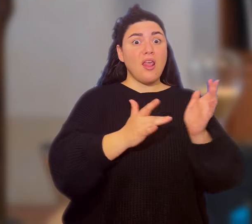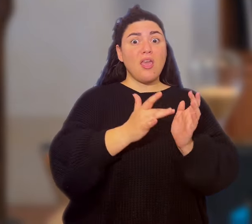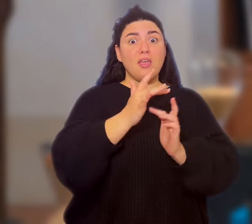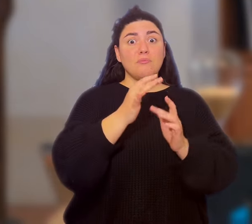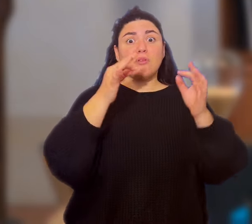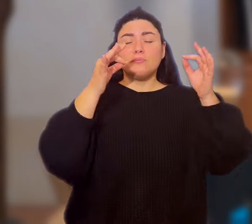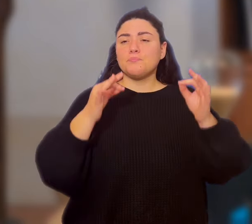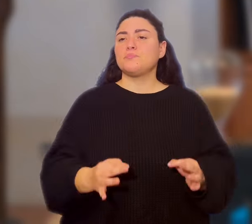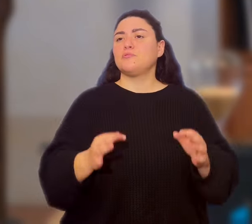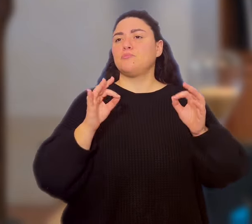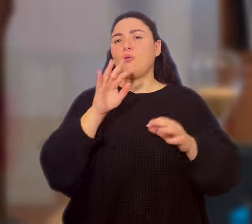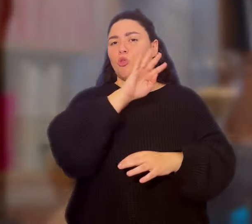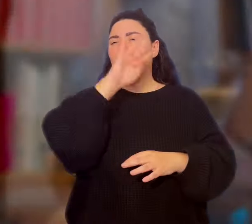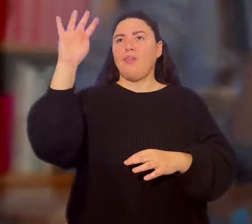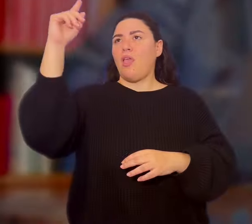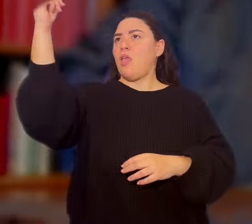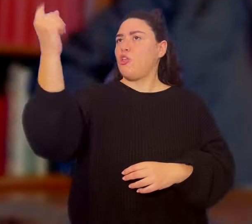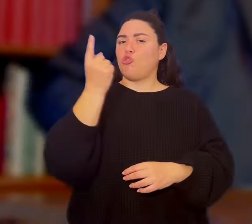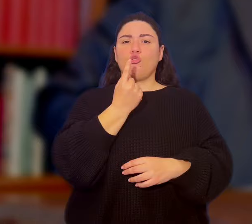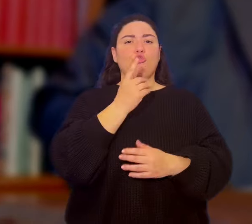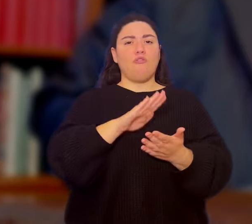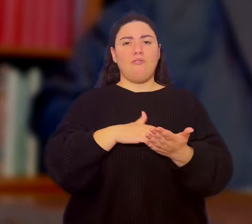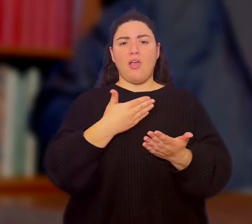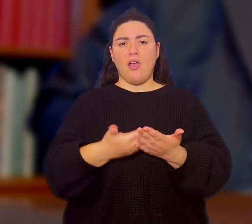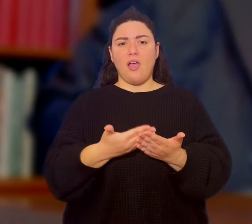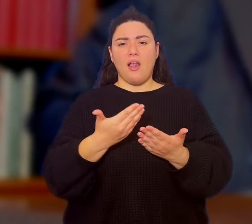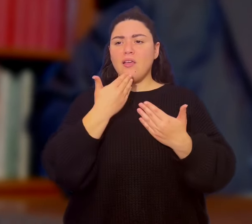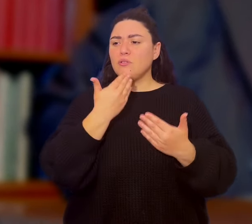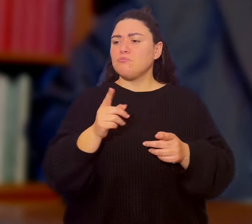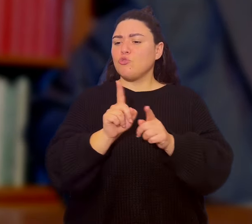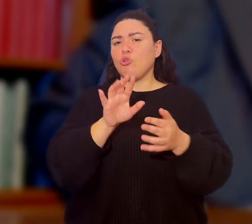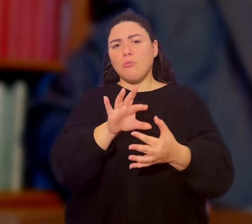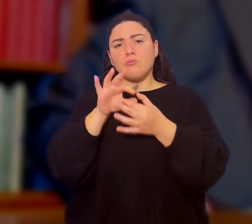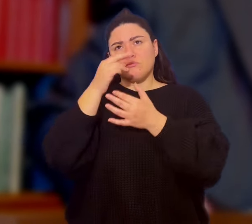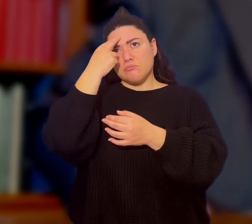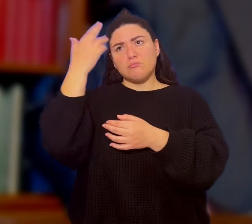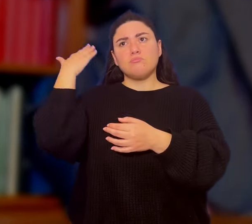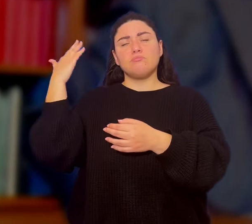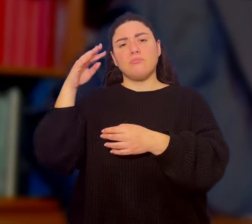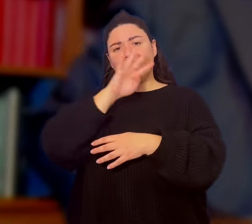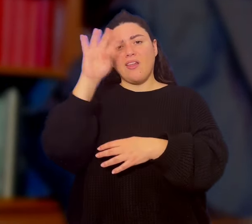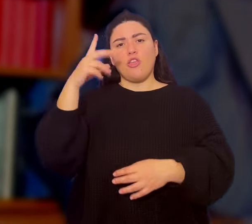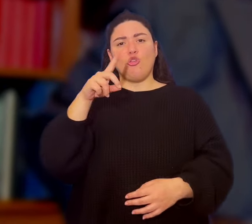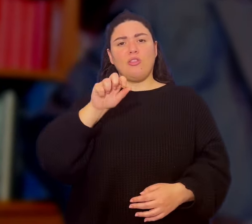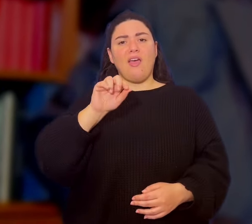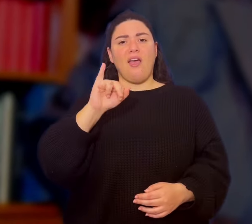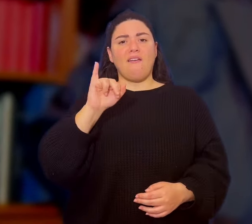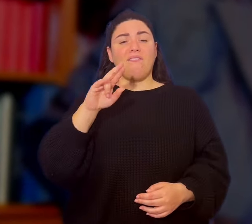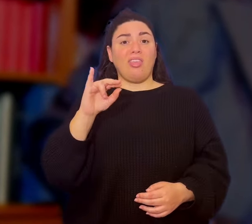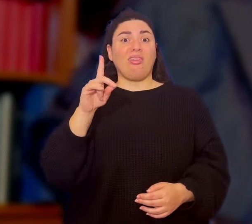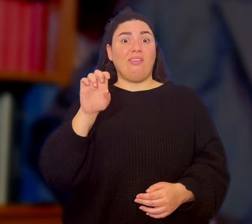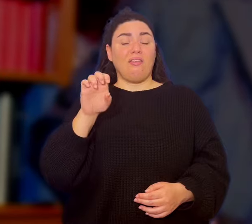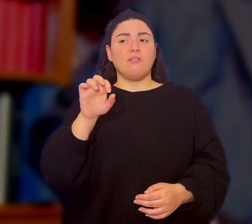del regno secondo le modalità del re Davide quindi la speranza è quella che